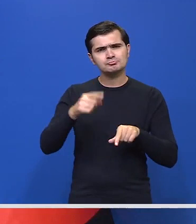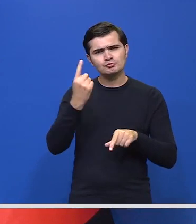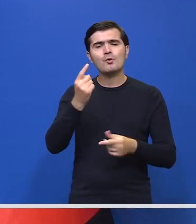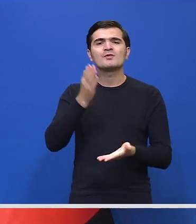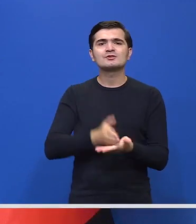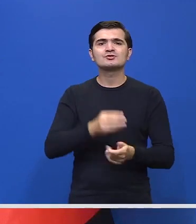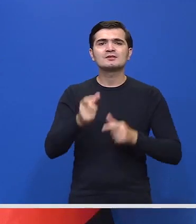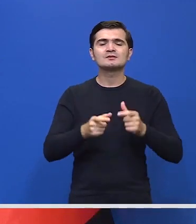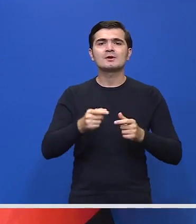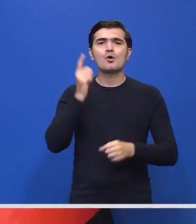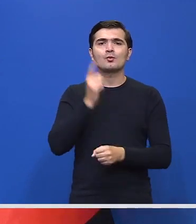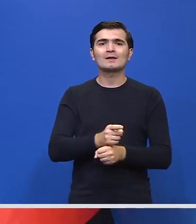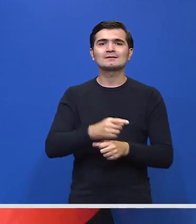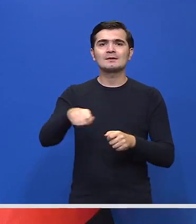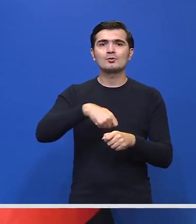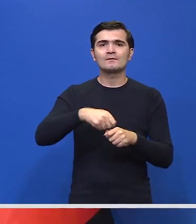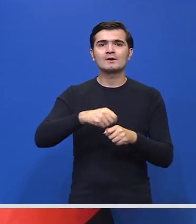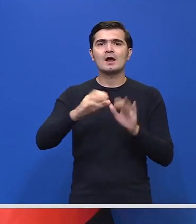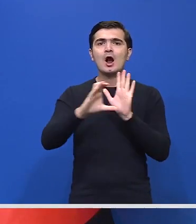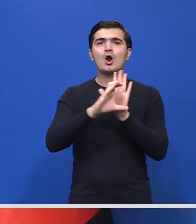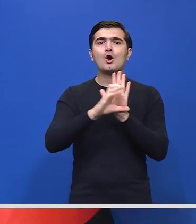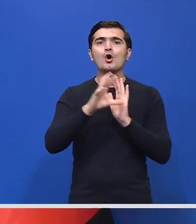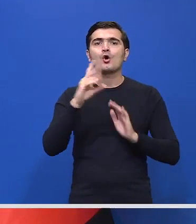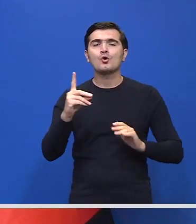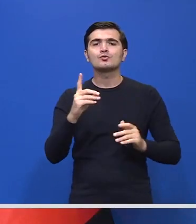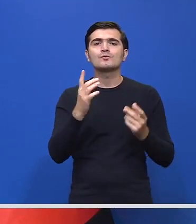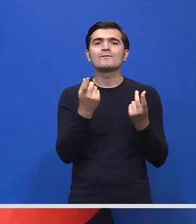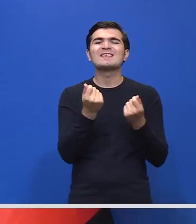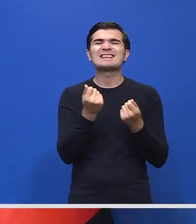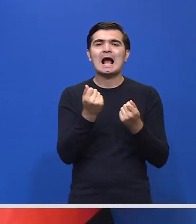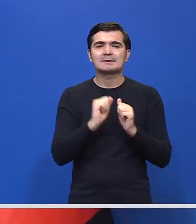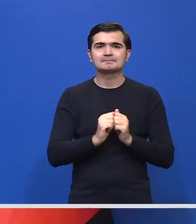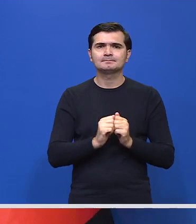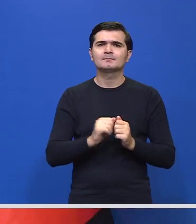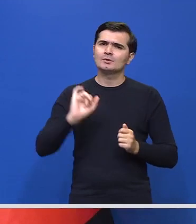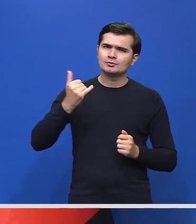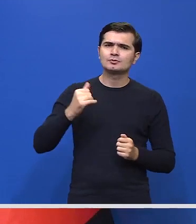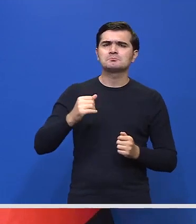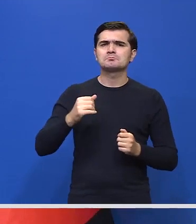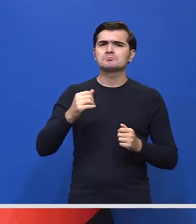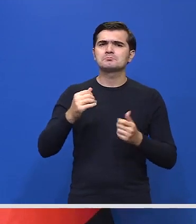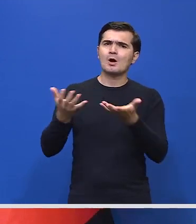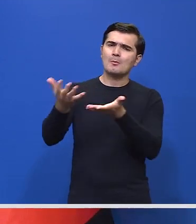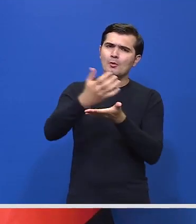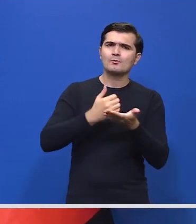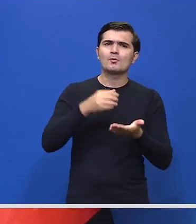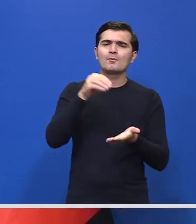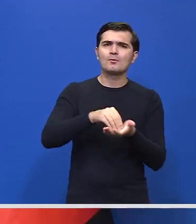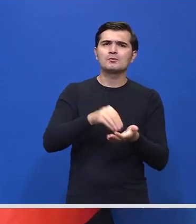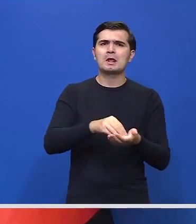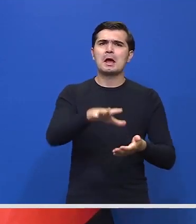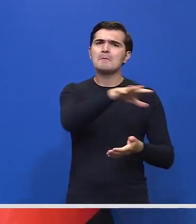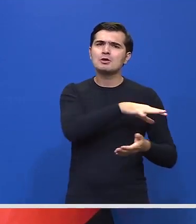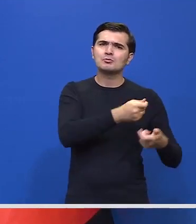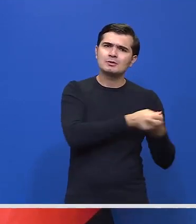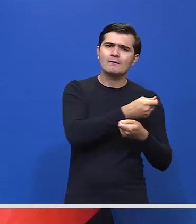adoptarea ordonanței de modificare a codului fiscal, incluzând aici, în egală măsură, propunerea ale mediului de afaceri, ale mediului